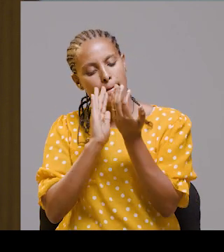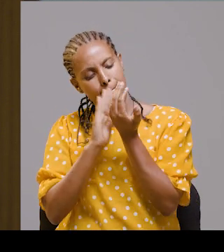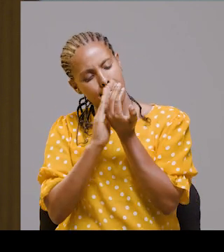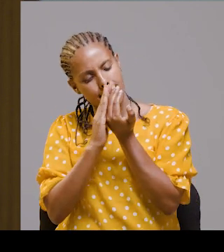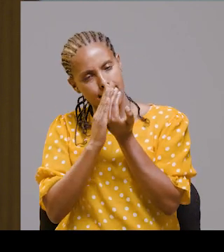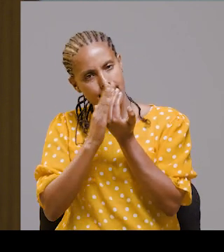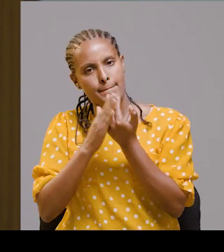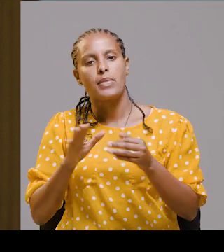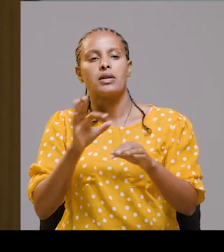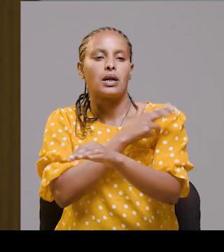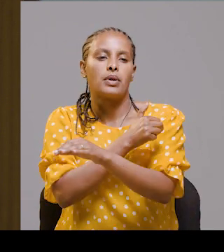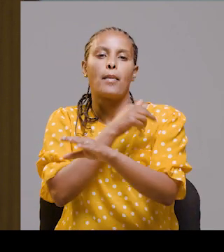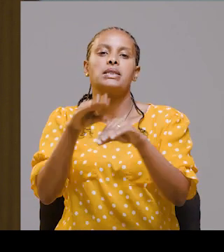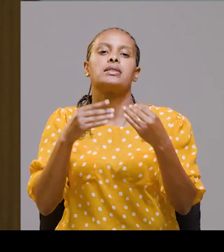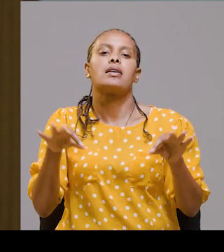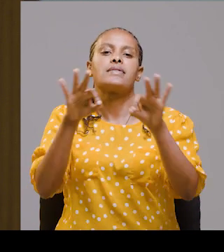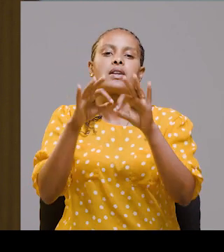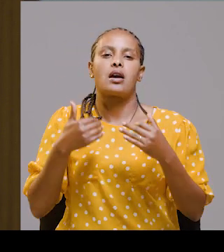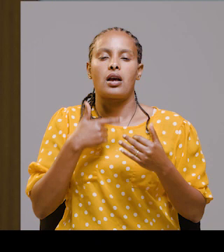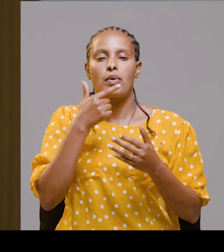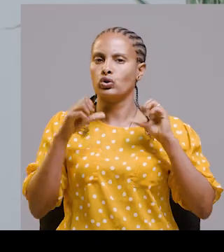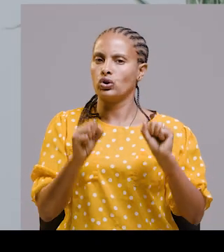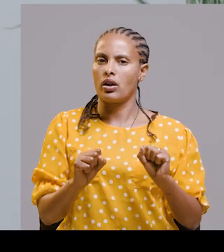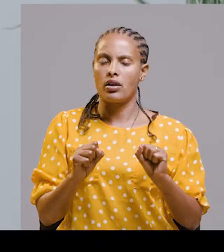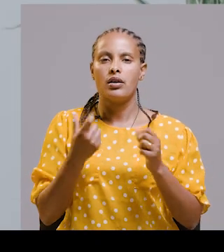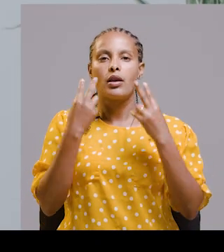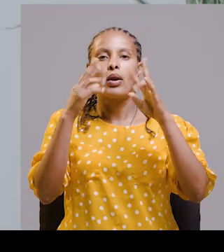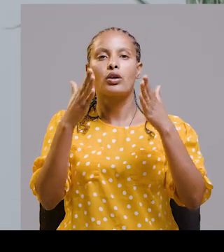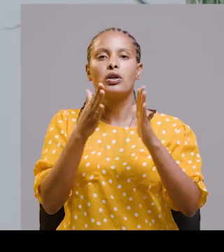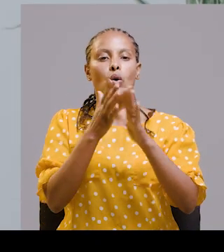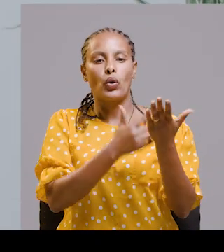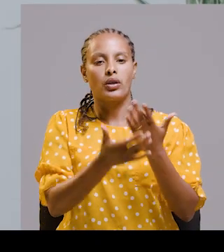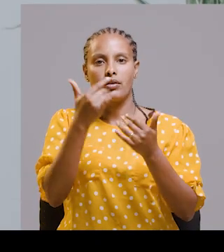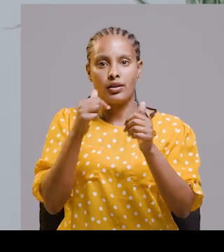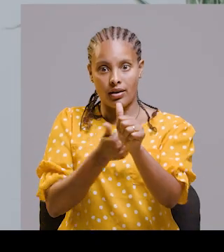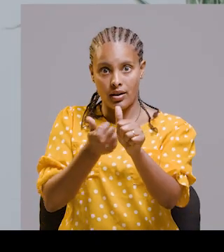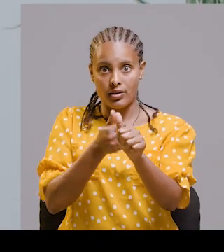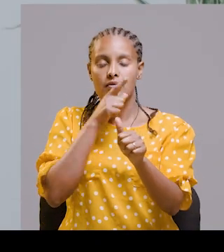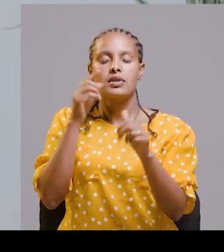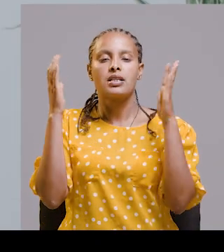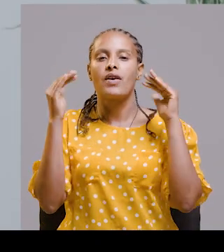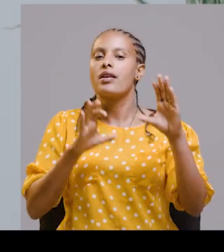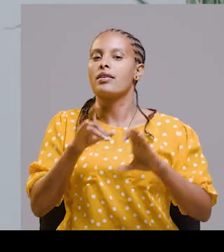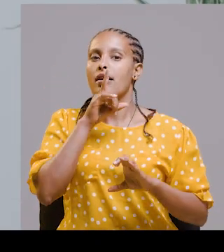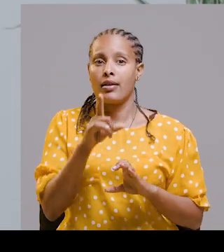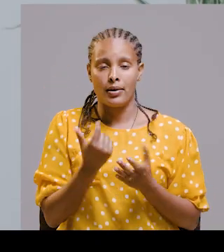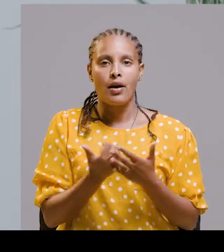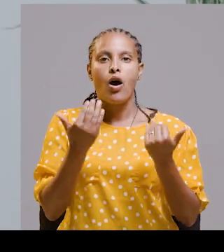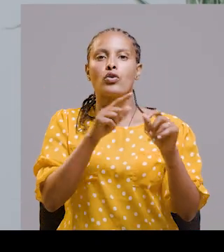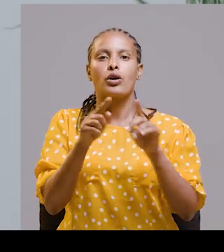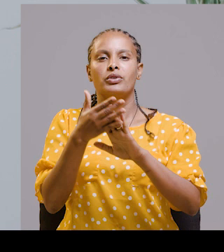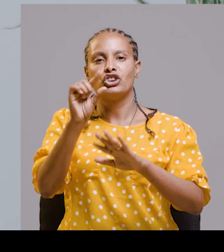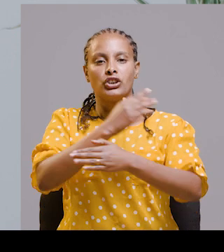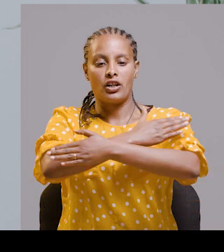ሕክምና ማድረግ ሊያስፈልገን ይችላል ከሚለው አንጻር ነው። ተመልካቾቻችን ውይይታችን እየተከታተላችሁ እንደሆነ ተስፋ እናደርጋለን። አሁን